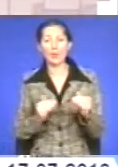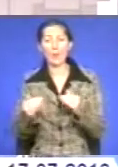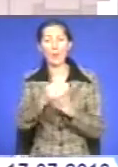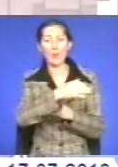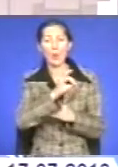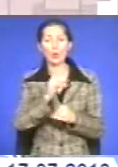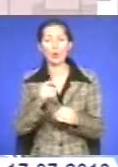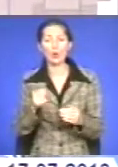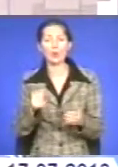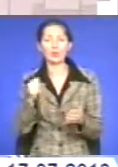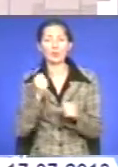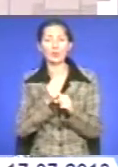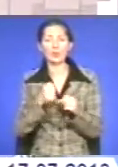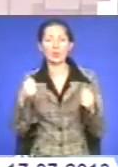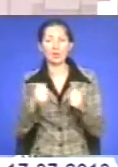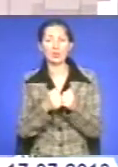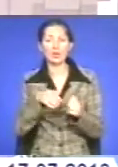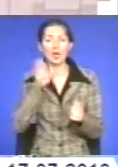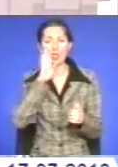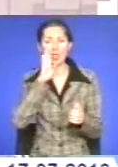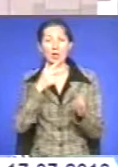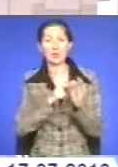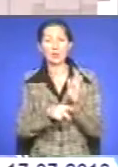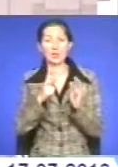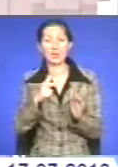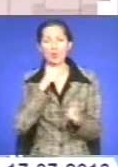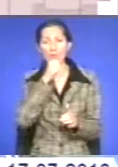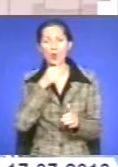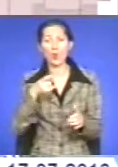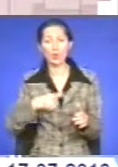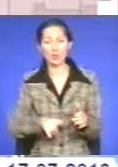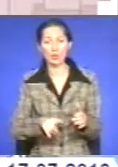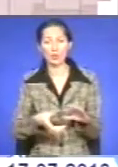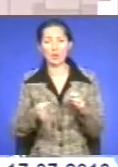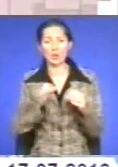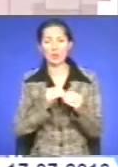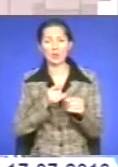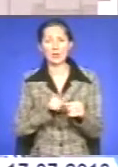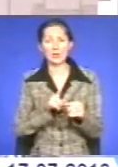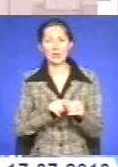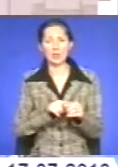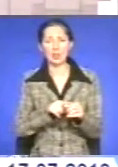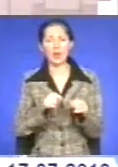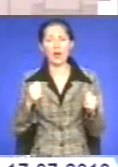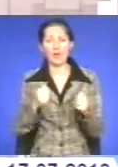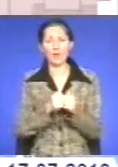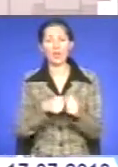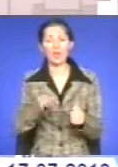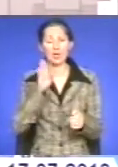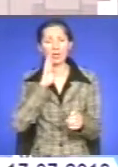наїзд на пішохода, жінку 83-го року народження. Внаслідок даної дорожньо-транспортної пригоди